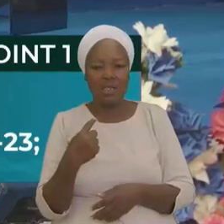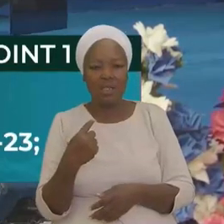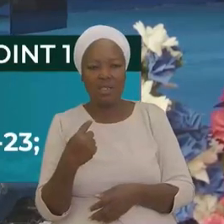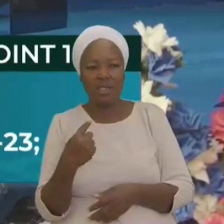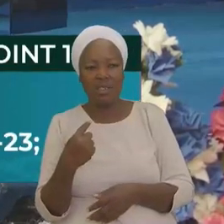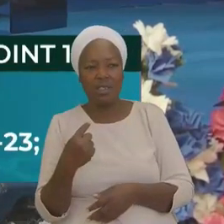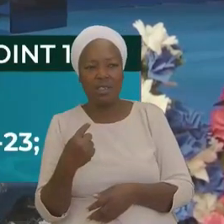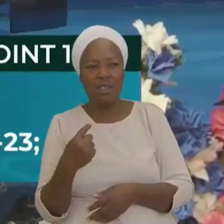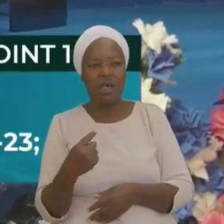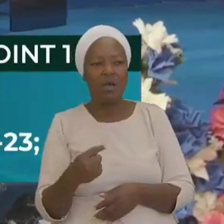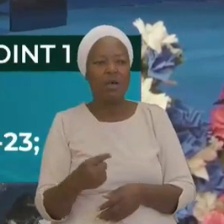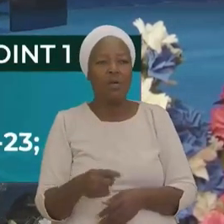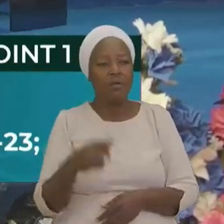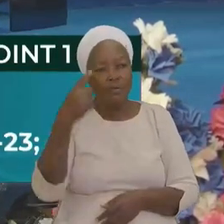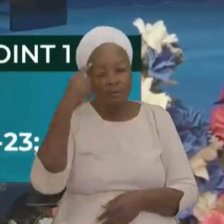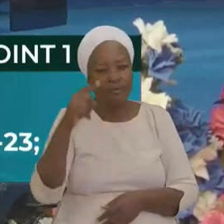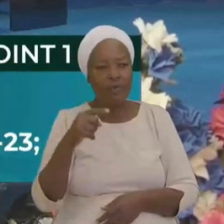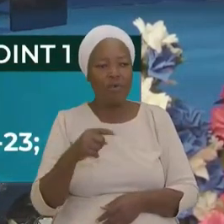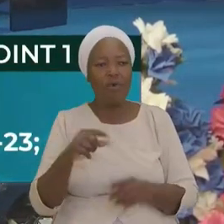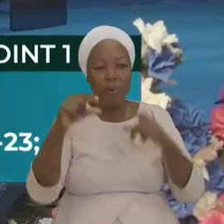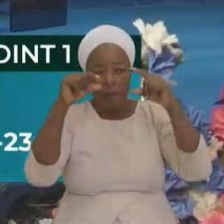22. En Actes 3, 22, on nous dit,